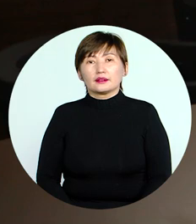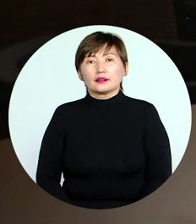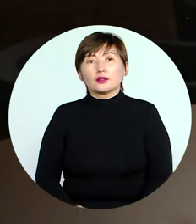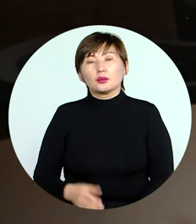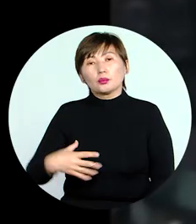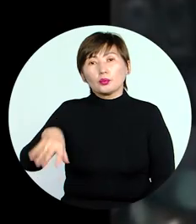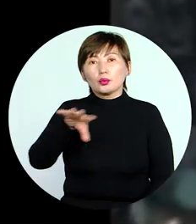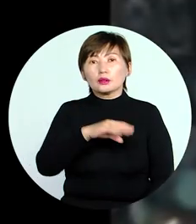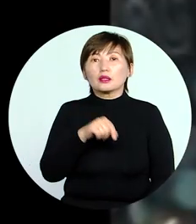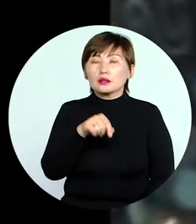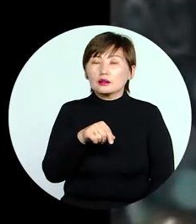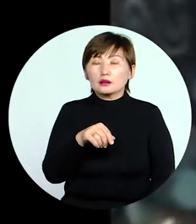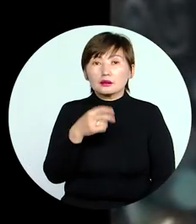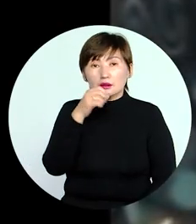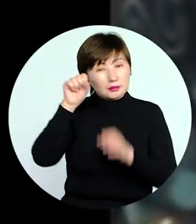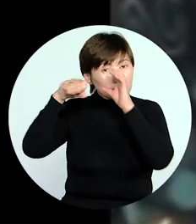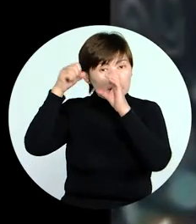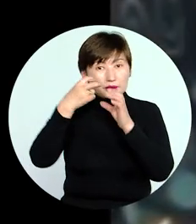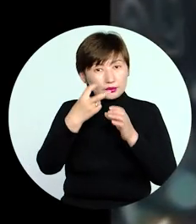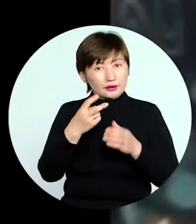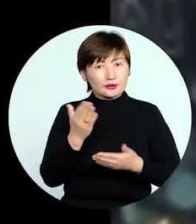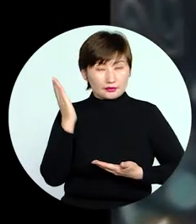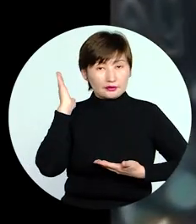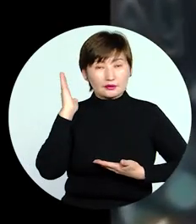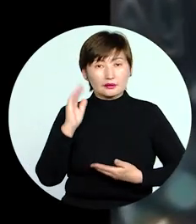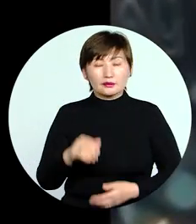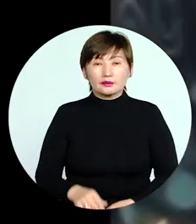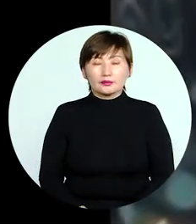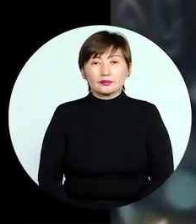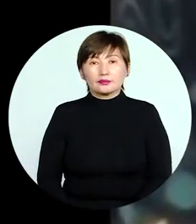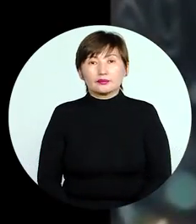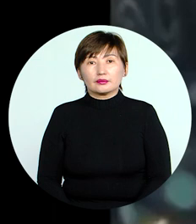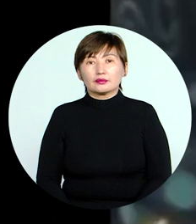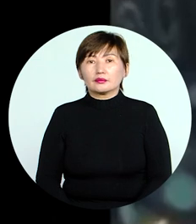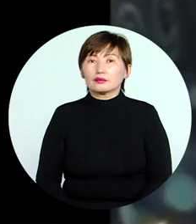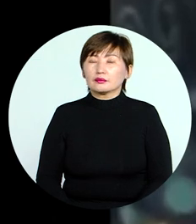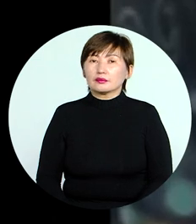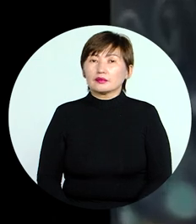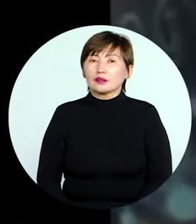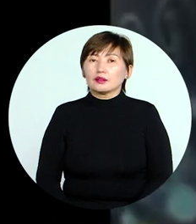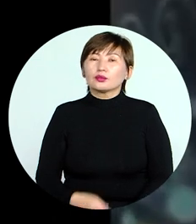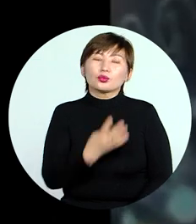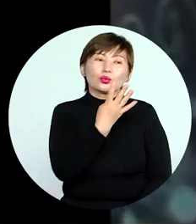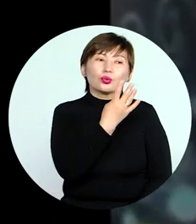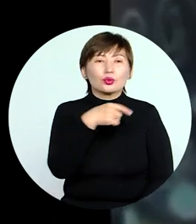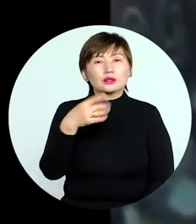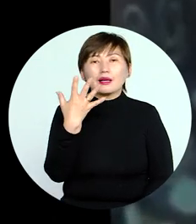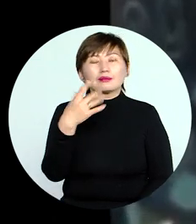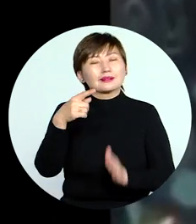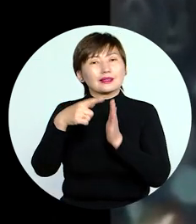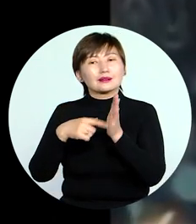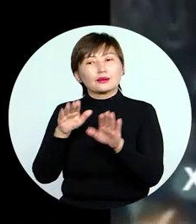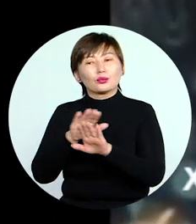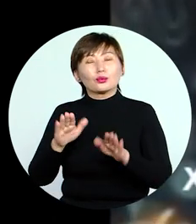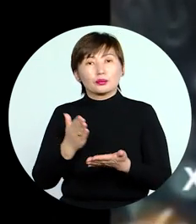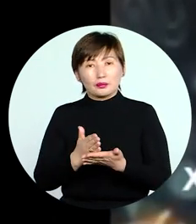Цөмөр одоо нэг дууг сонсоод үзье. За энэ дуу бол одоо юу гэдэг нэг 4-5 сартай хүүхдэд